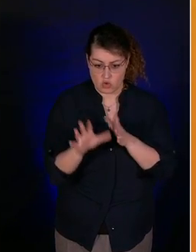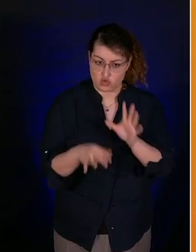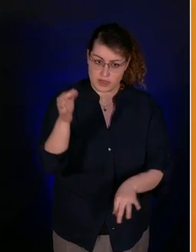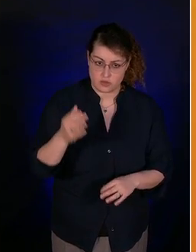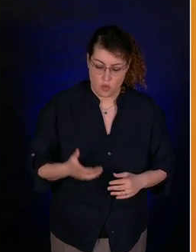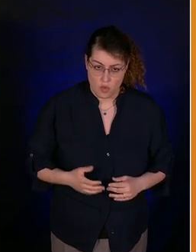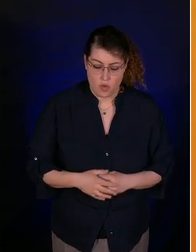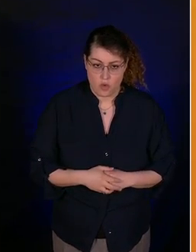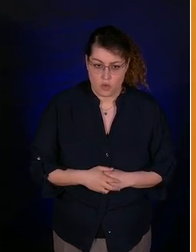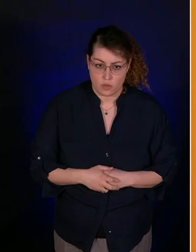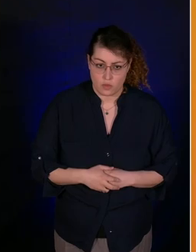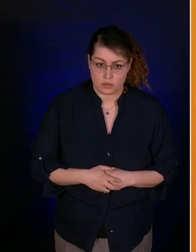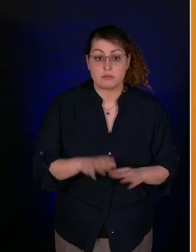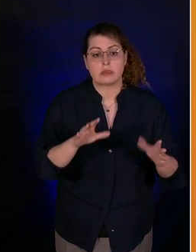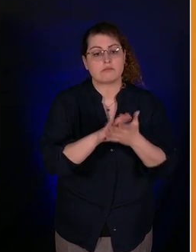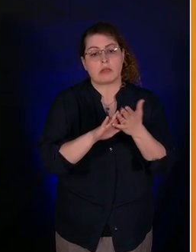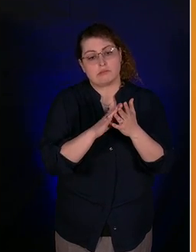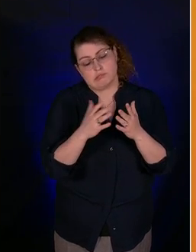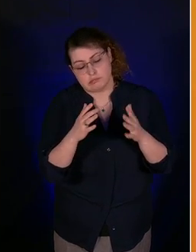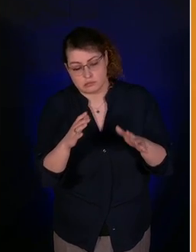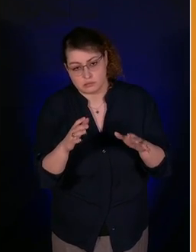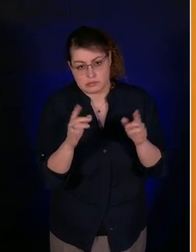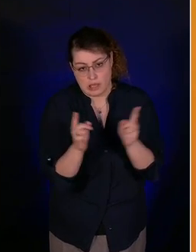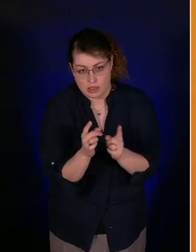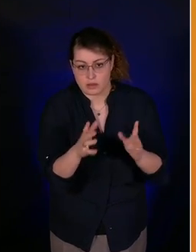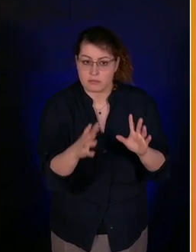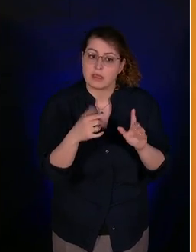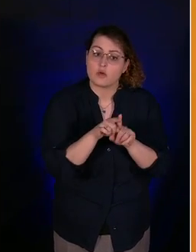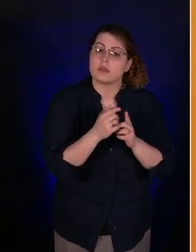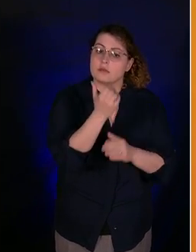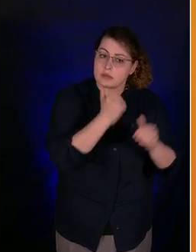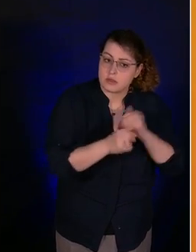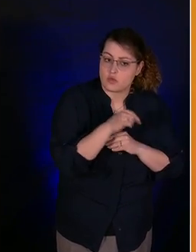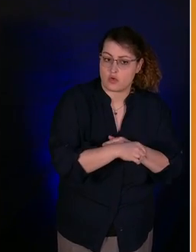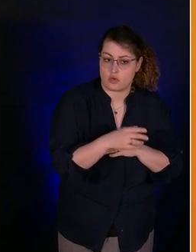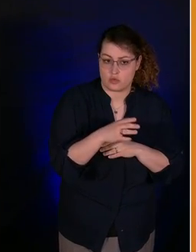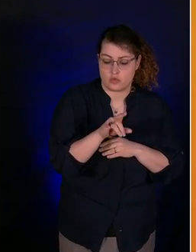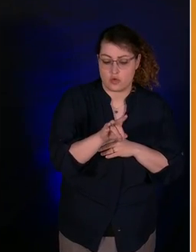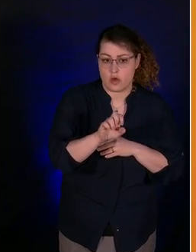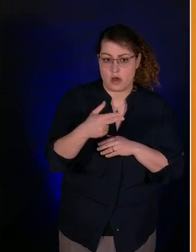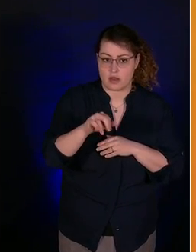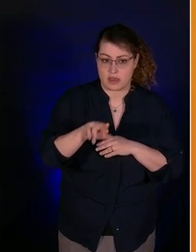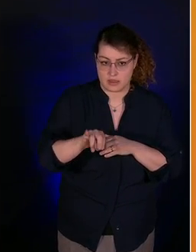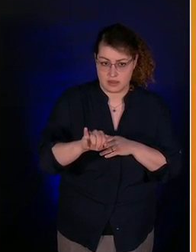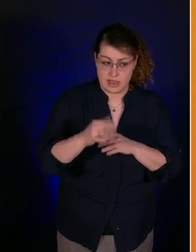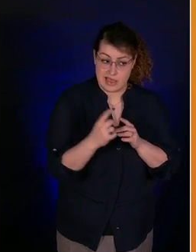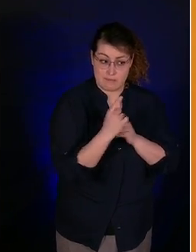Je voudrais citer quand même, mais j'ai pas trop le temps, mais c'est le discours d'Henri Krasucki quand il a quitté la CGT.